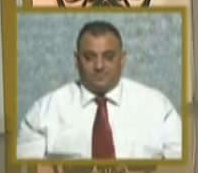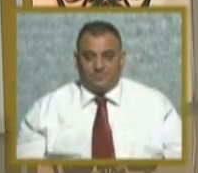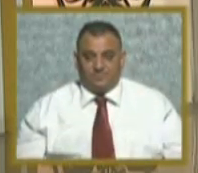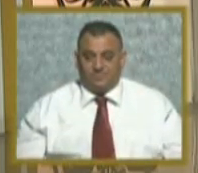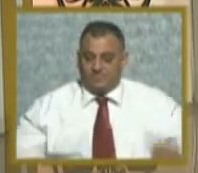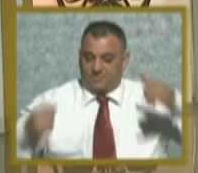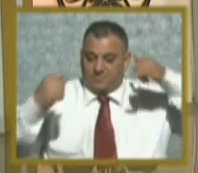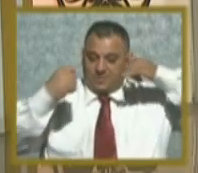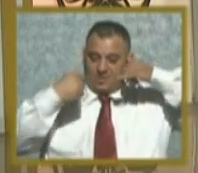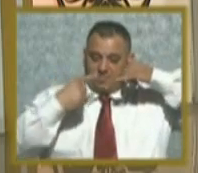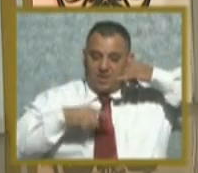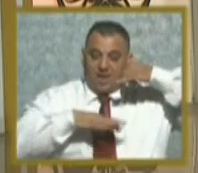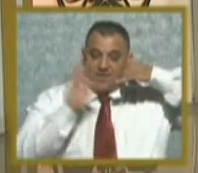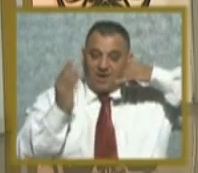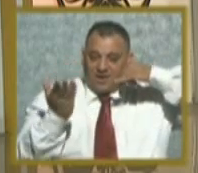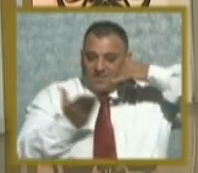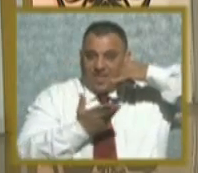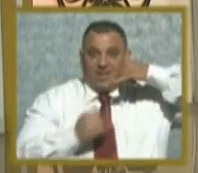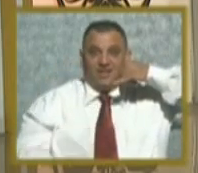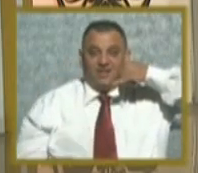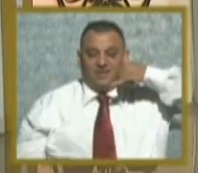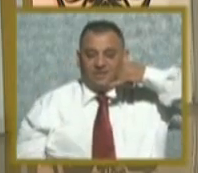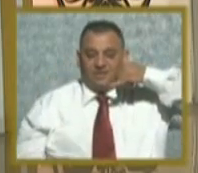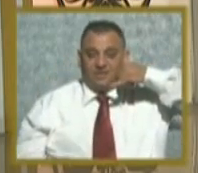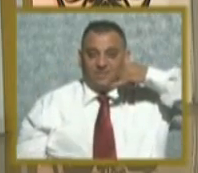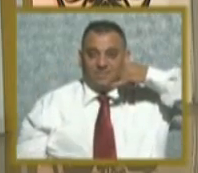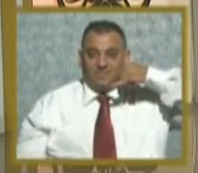تفضل أبو يوسف من فرنسا. أبو يوسف